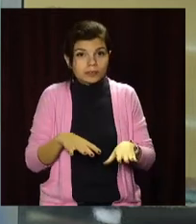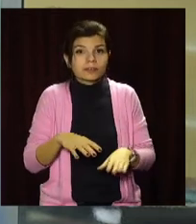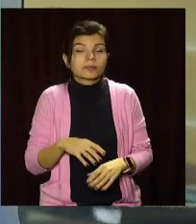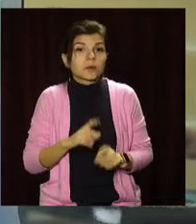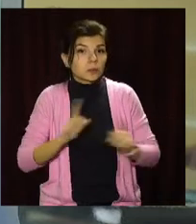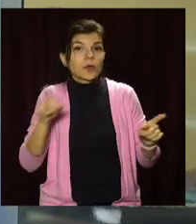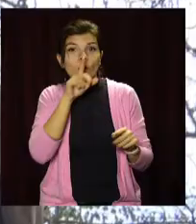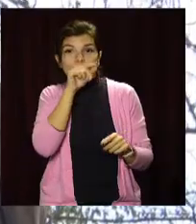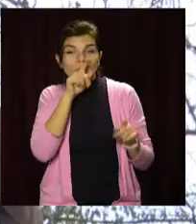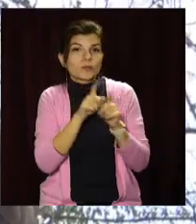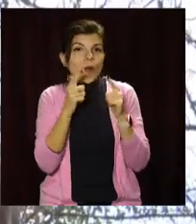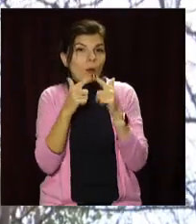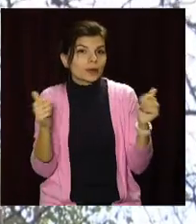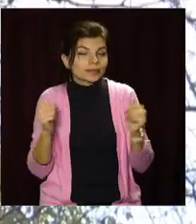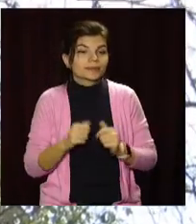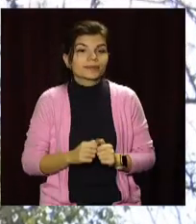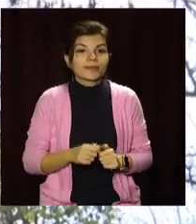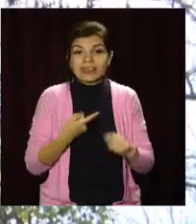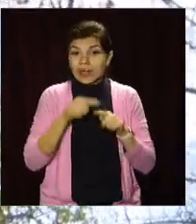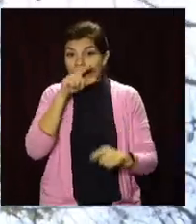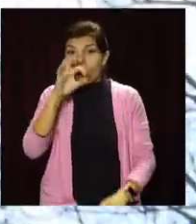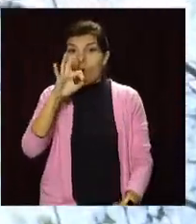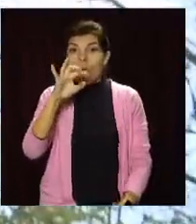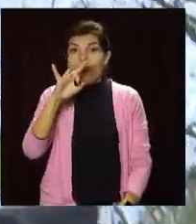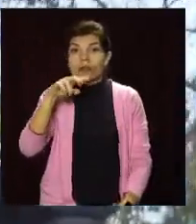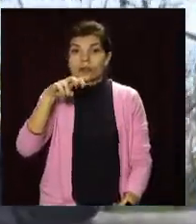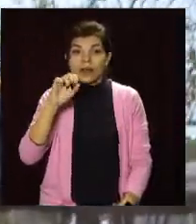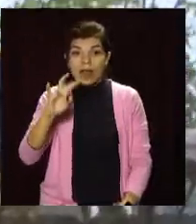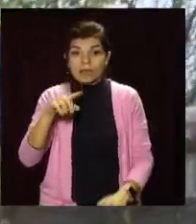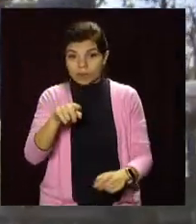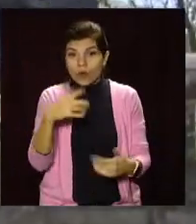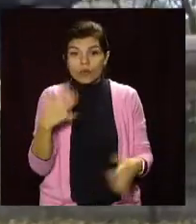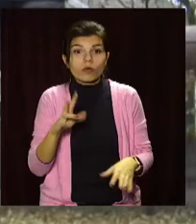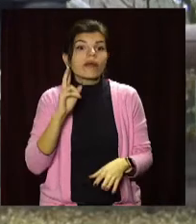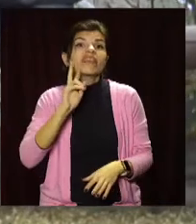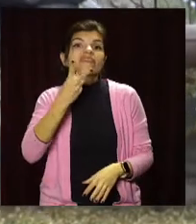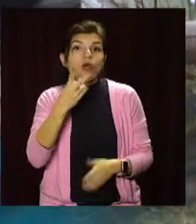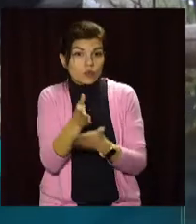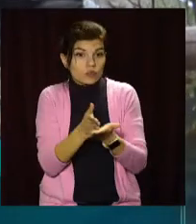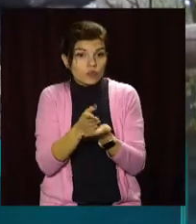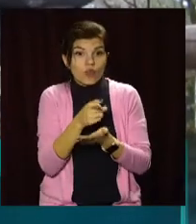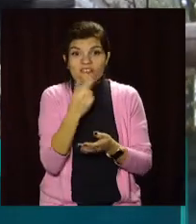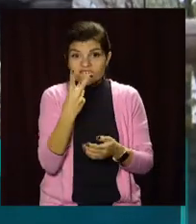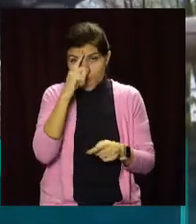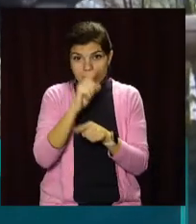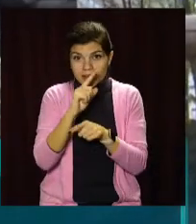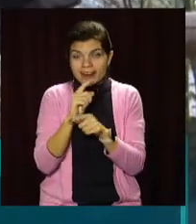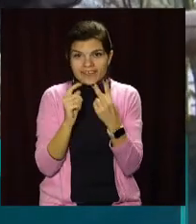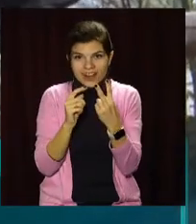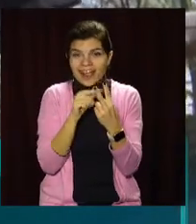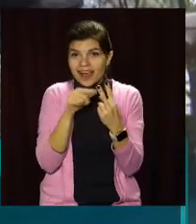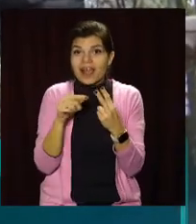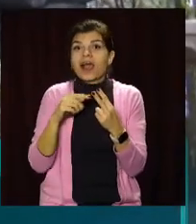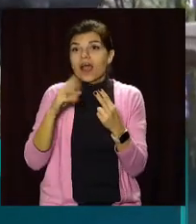Усак. Це орлан. У пташиному готелі він вже понад 2 роки. Його 2 братів змогли прилаштувати,